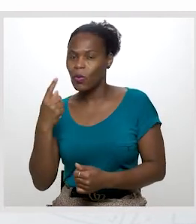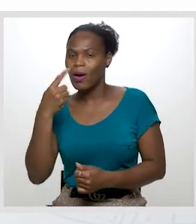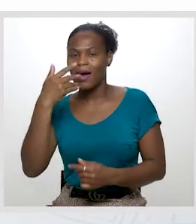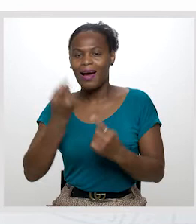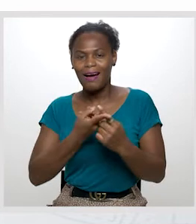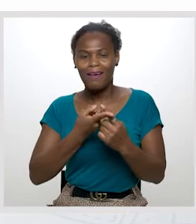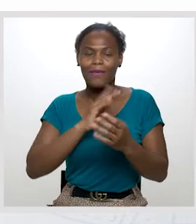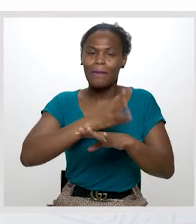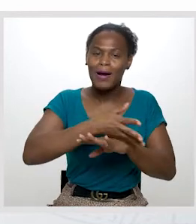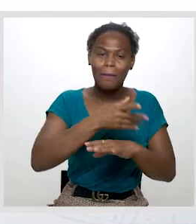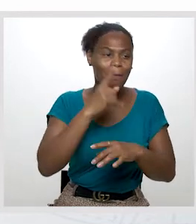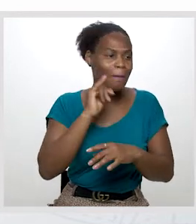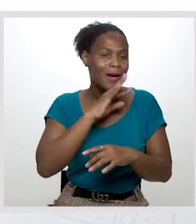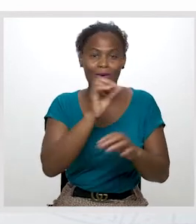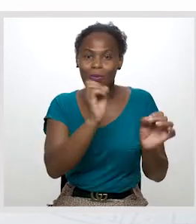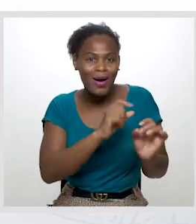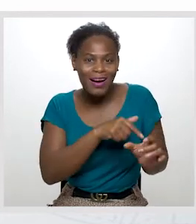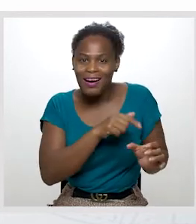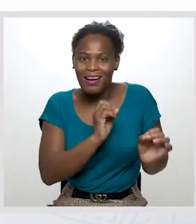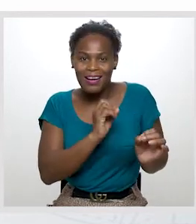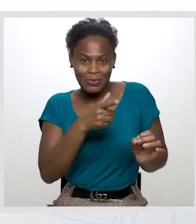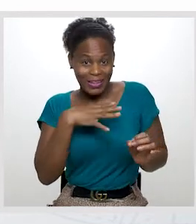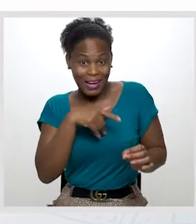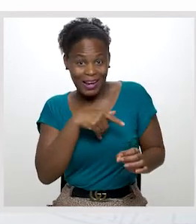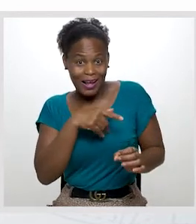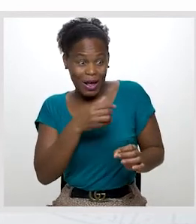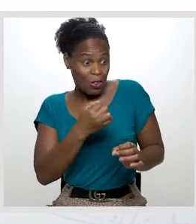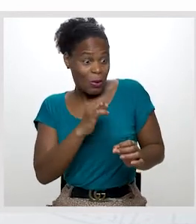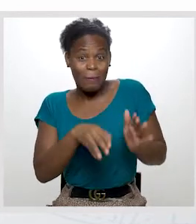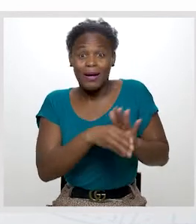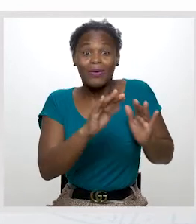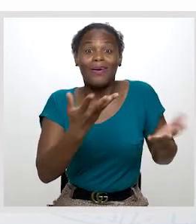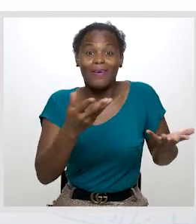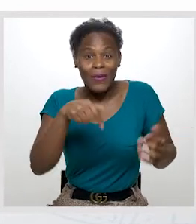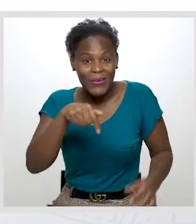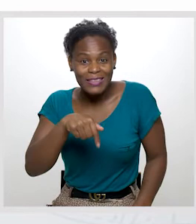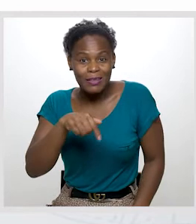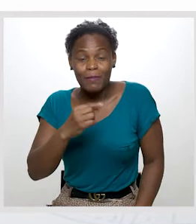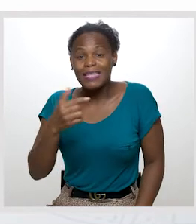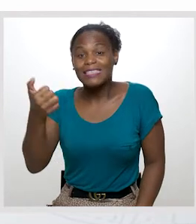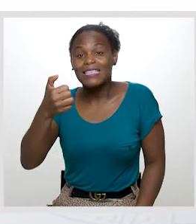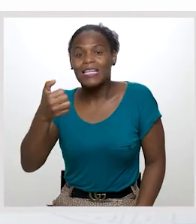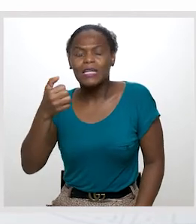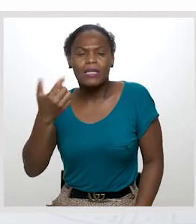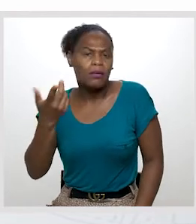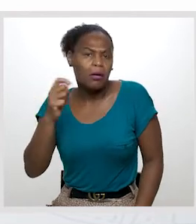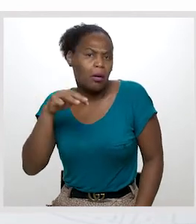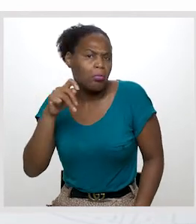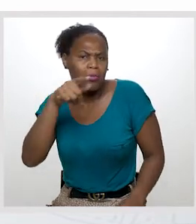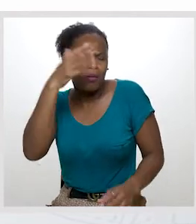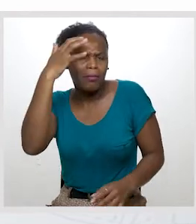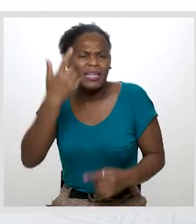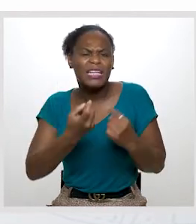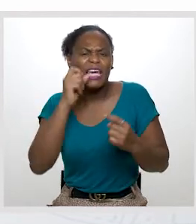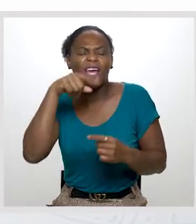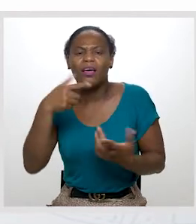Étienne, une année sur un bateau sans les parents. Ça te dit? Non. On embarque quand? Aujourd'hui? Et pour le 5e, vous pensez